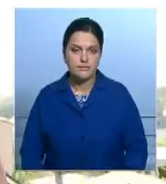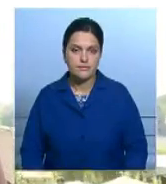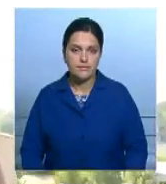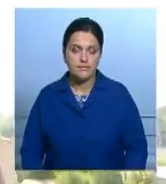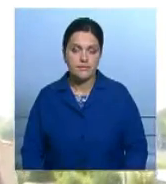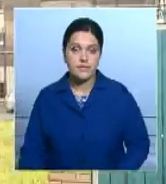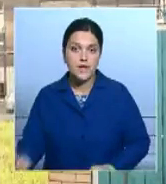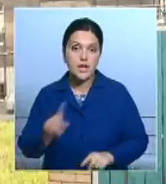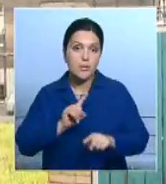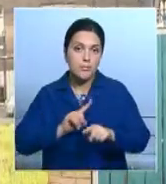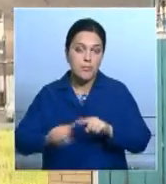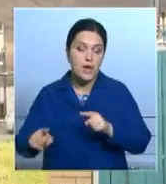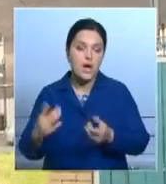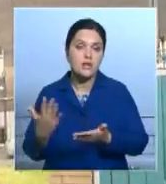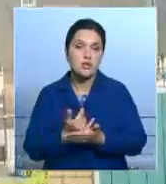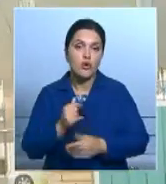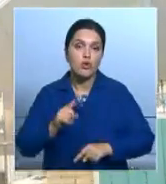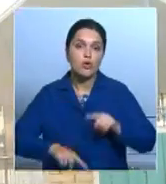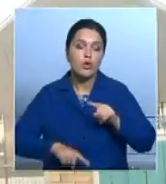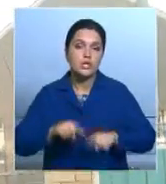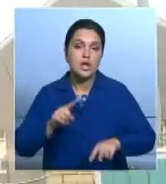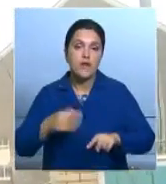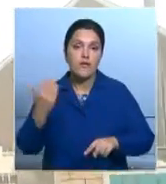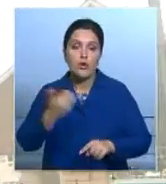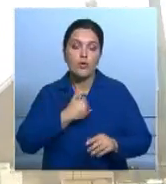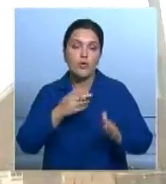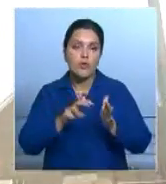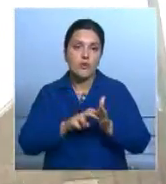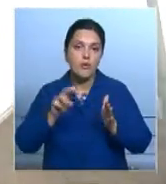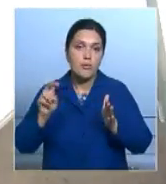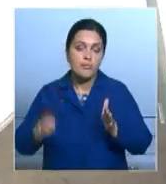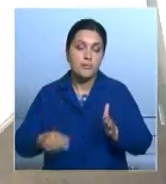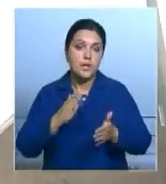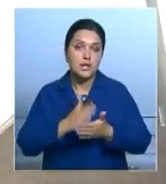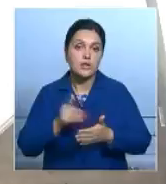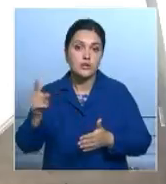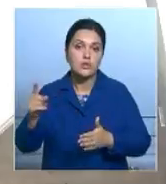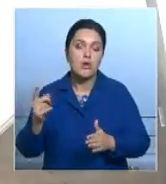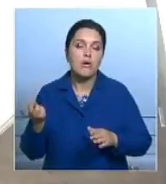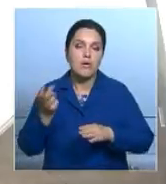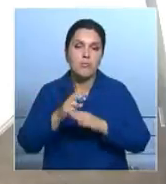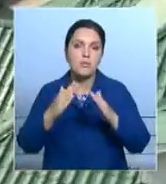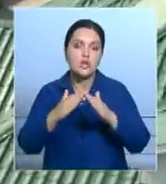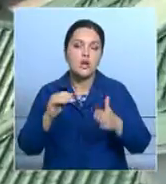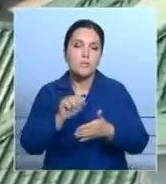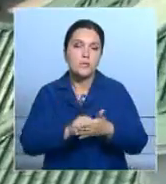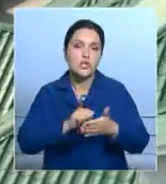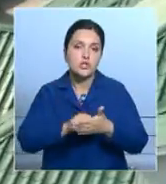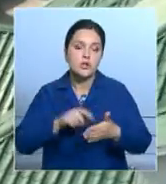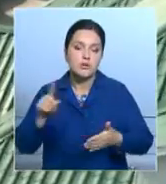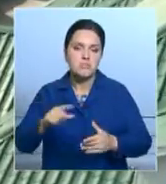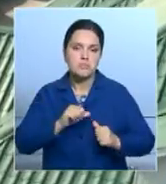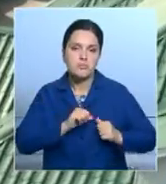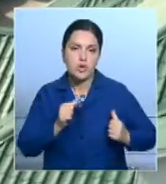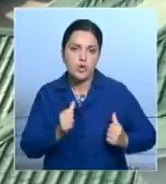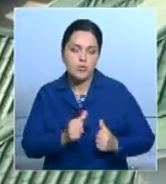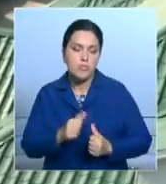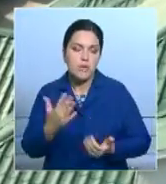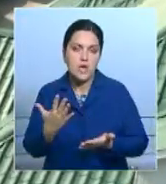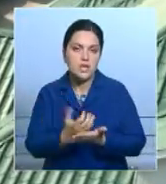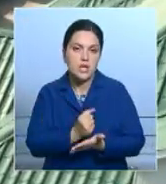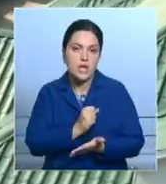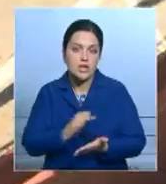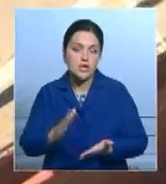Азамат быстро отыскал родственника того, чья жизнь была на волоске. Оказалось, на край крыши молодой человек пришел из-за несчастной любви.